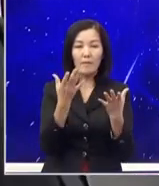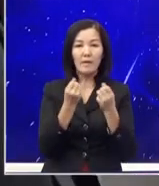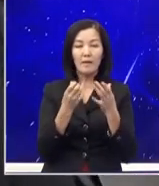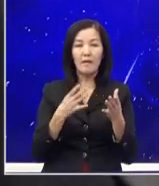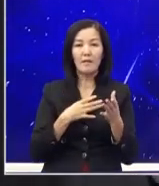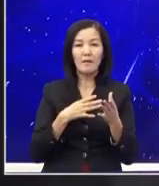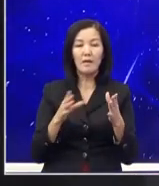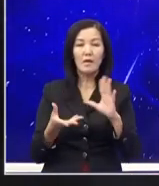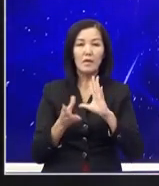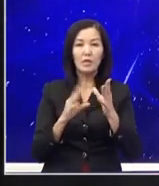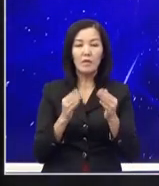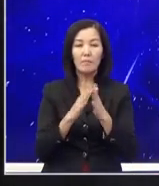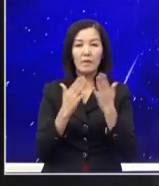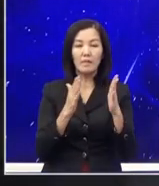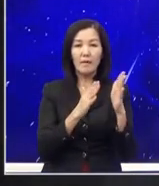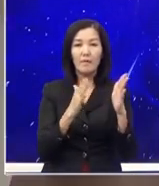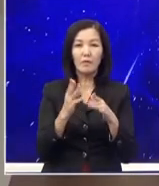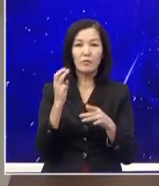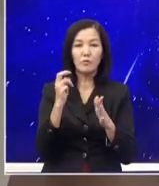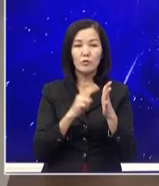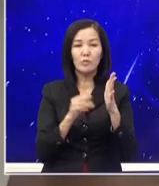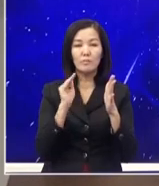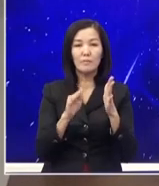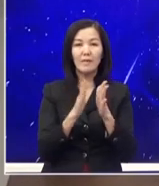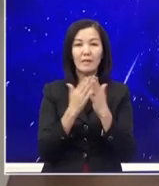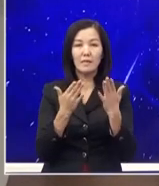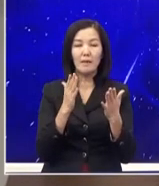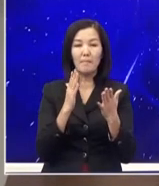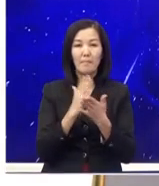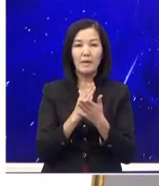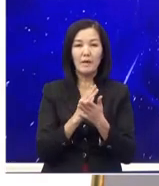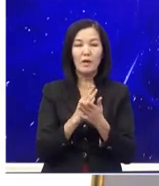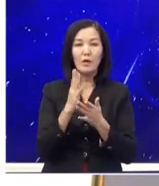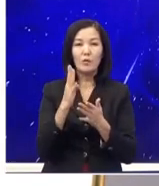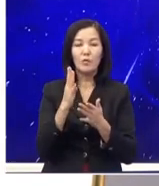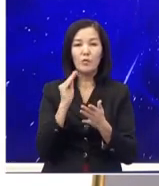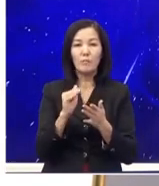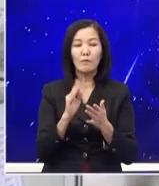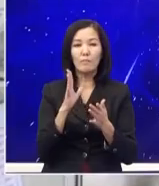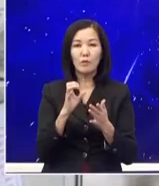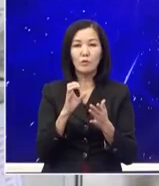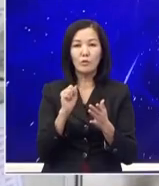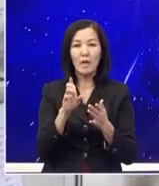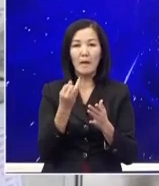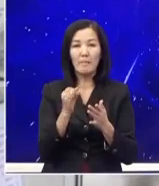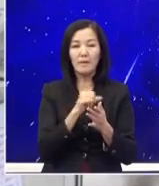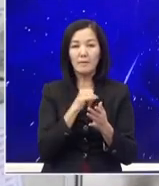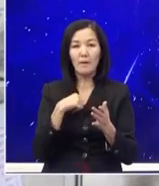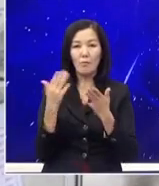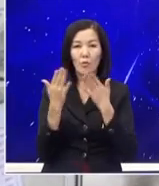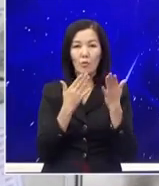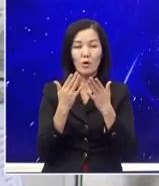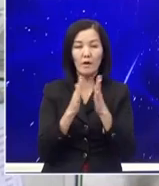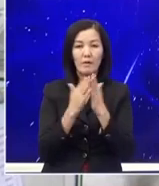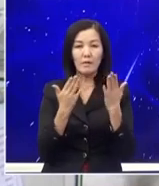Қазақстан облыстық Абай атындағы кітапхананың кітап қоры 370 мыңнан асады. Оның 4500-і Абай оқыған кітаптар. Батыс